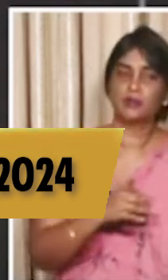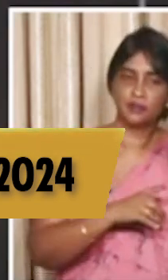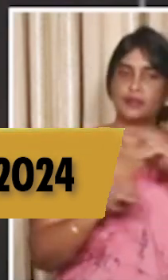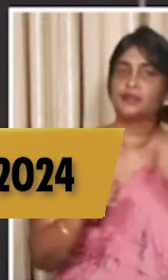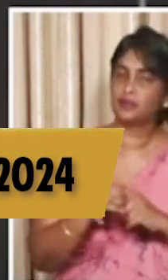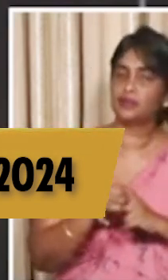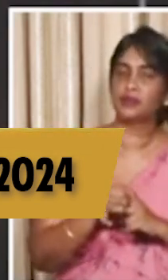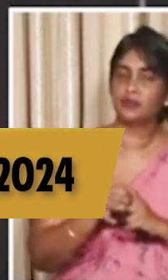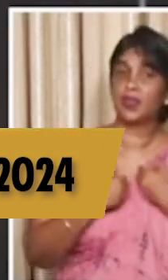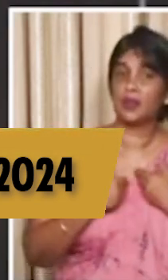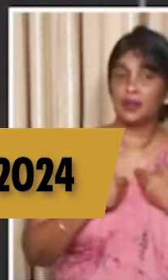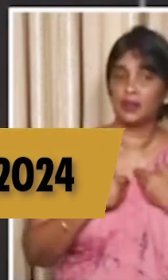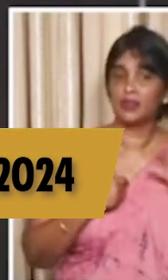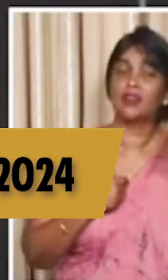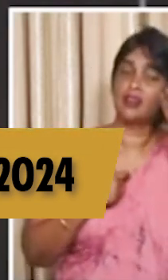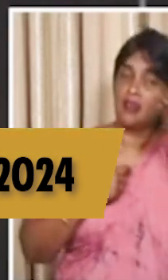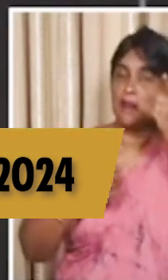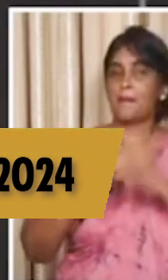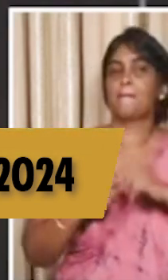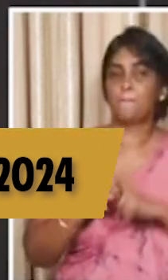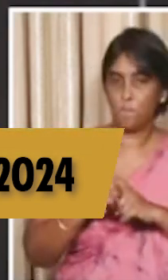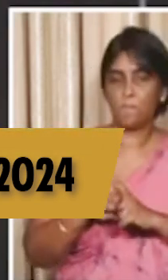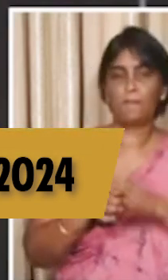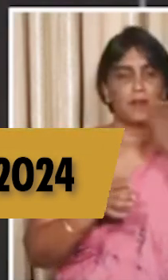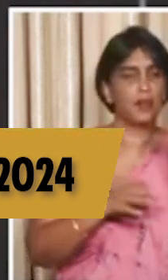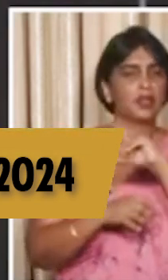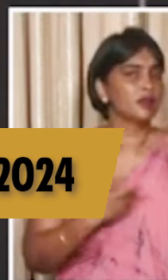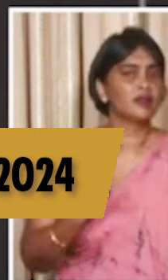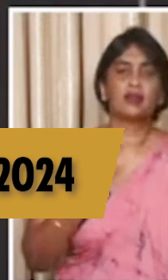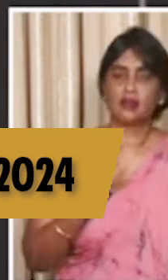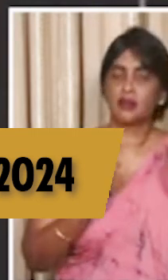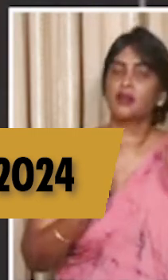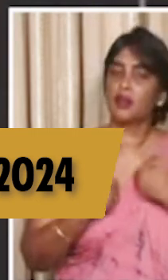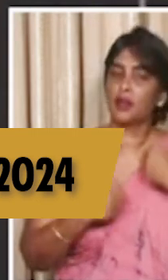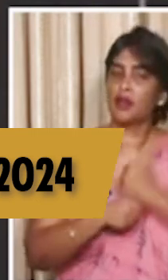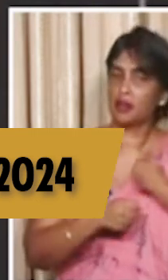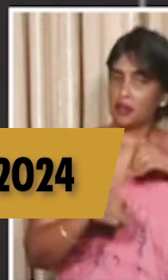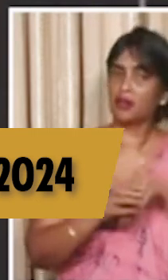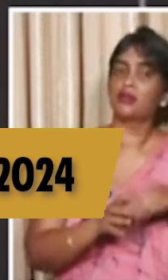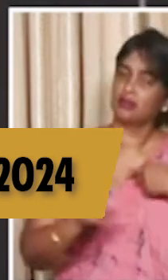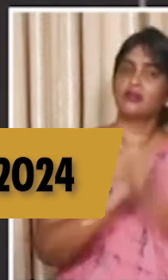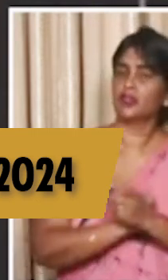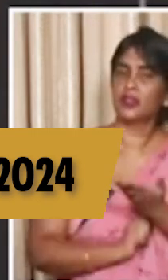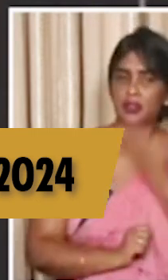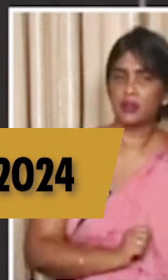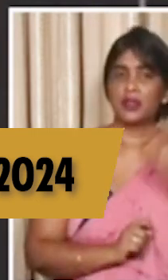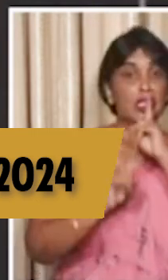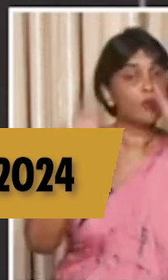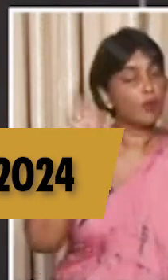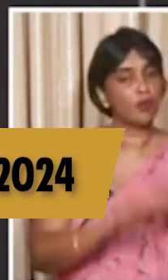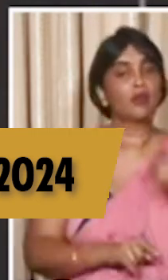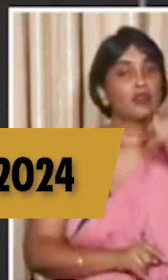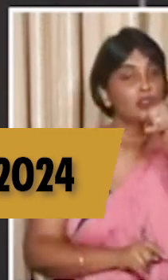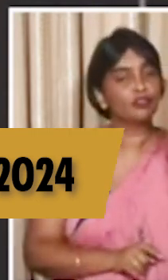තියෙන ප්‍රශ්නේ. මගේ නෙමෙයි, තමුන්නාසිලගේ ප්‍රශ්නේ. ඇයි ඔබතුමාලට කියන්න බැරි අපේ ආණ්ඩුවක් ආවම අපි ඒක වෙනස් කරනවායි කියලා? ඒක නොකියන්නේ